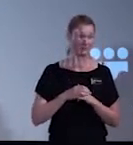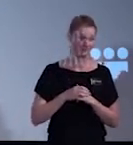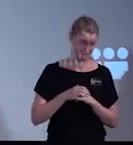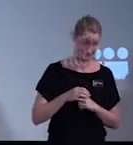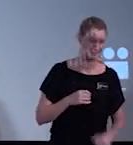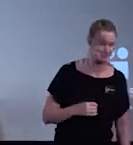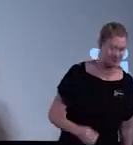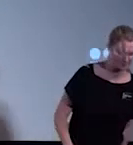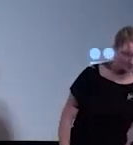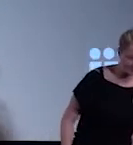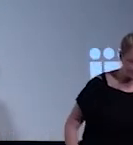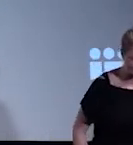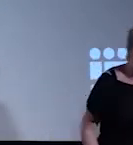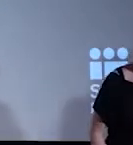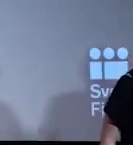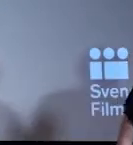Visby?